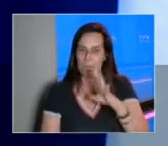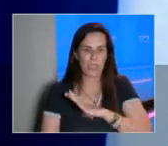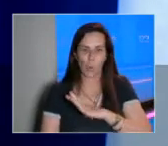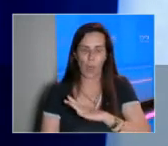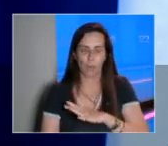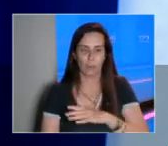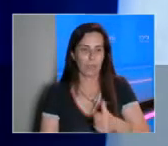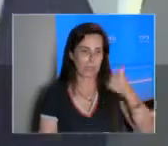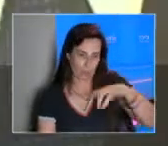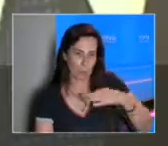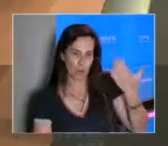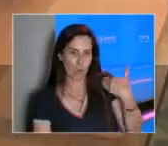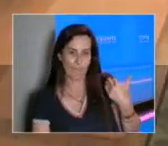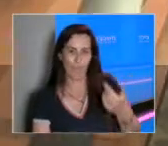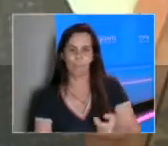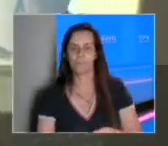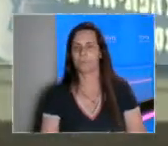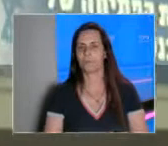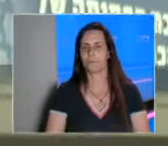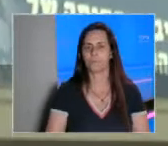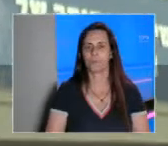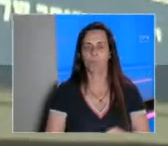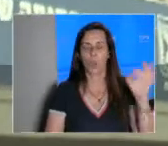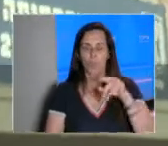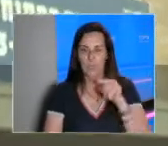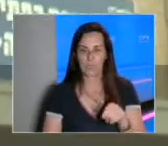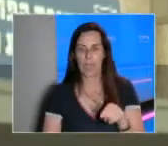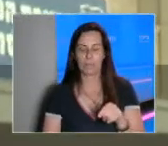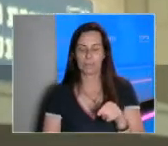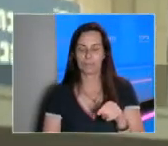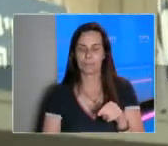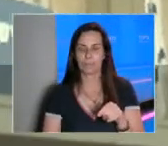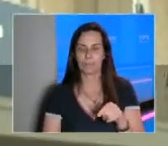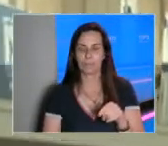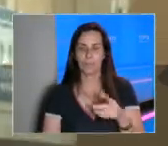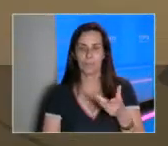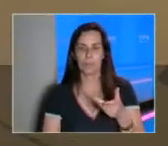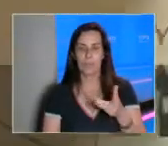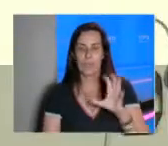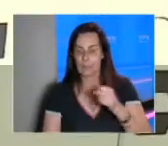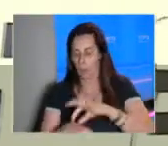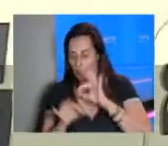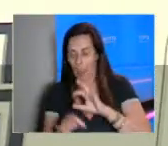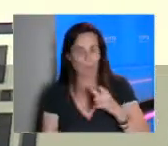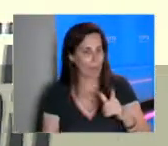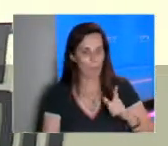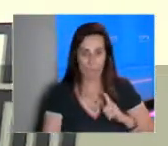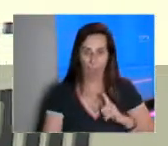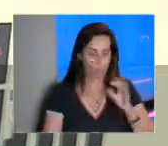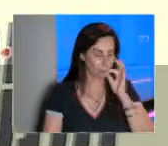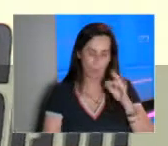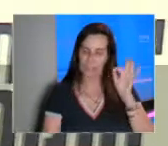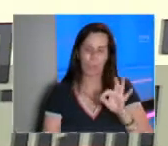וכל עוד מדובר שר הבריאות לשעבר, כן. בהחלט. כל עוד מדובר בשימוש רפואי, אז זה בסדר, אבל שימוש פרטי